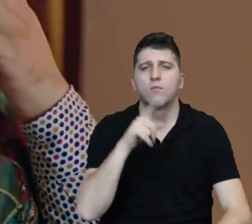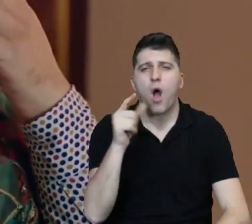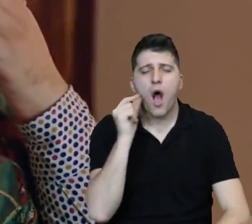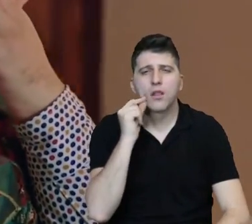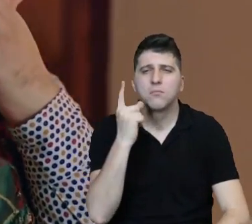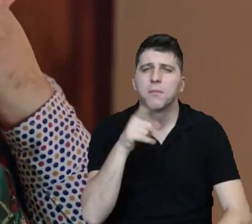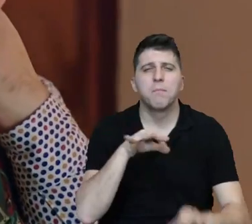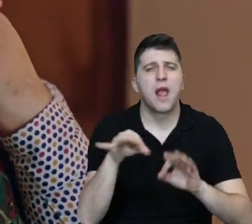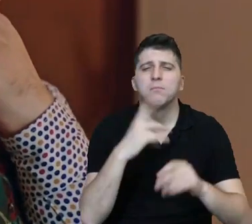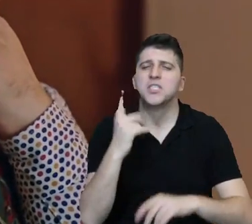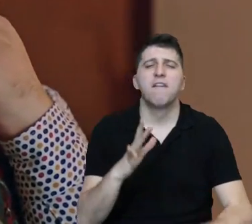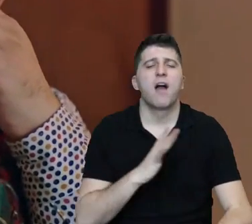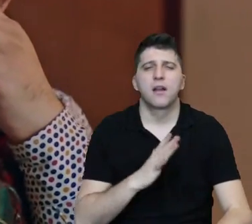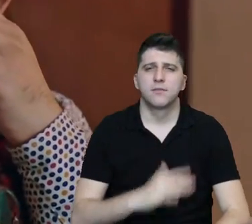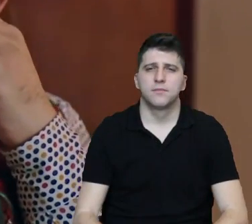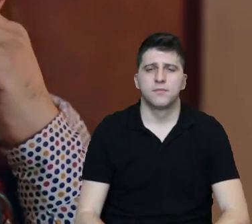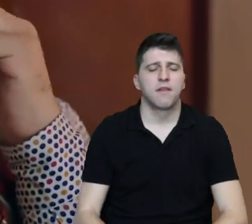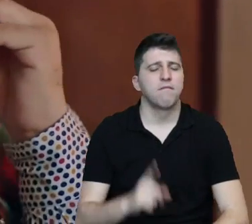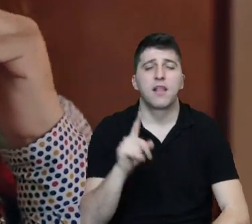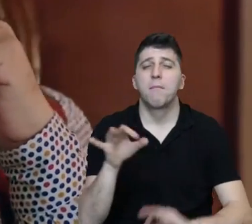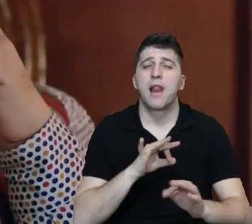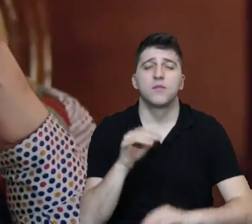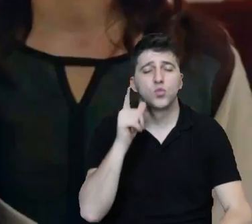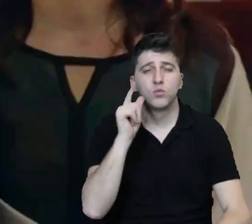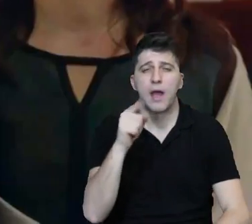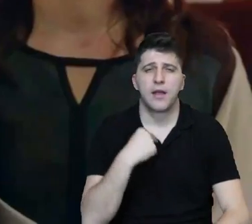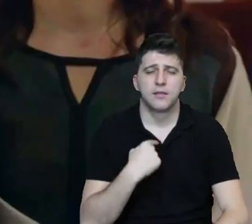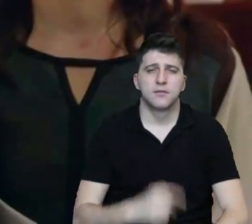adam niyeti bozmuş. Vallahi bozmuş.